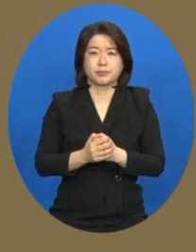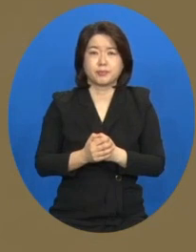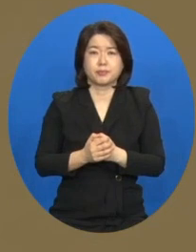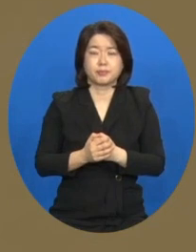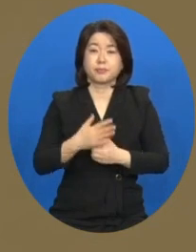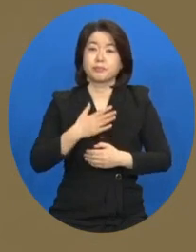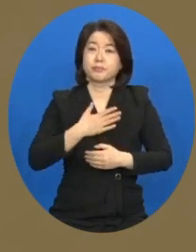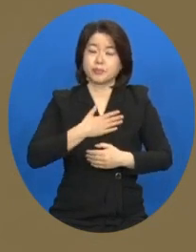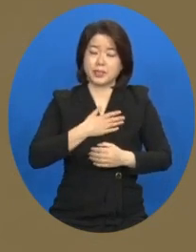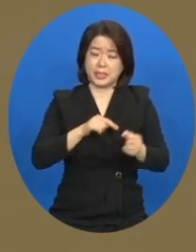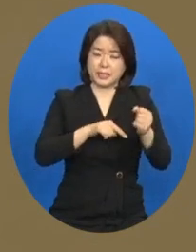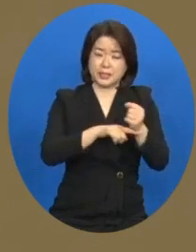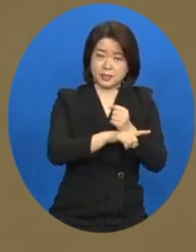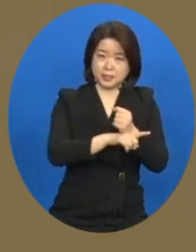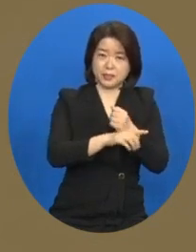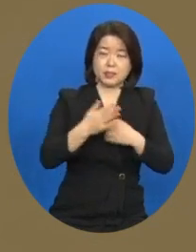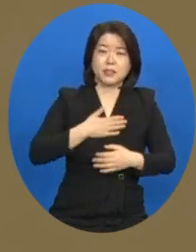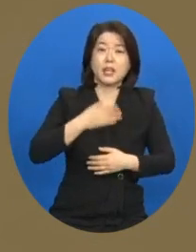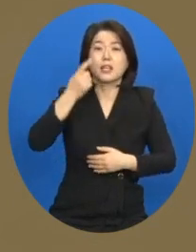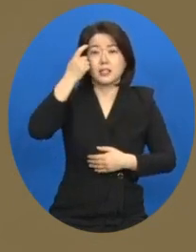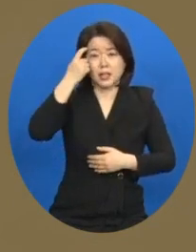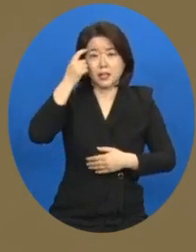제 뜻을 포기하는 기도.